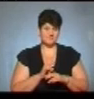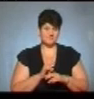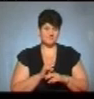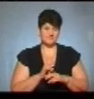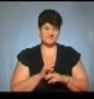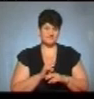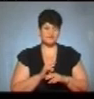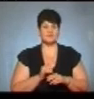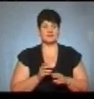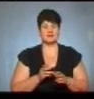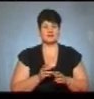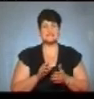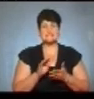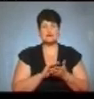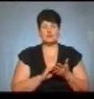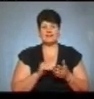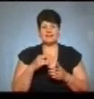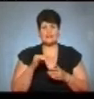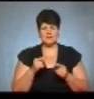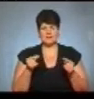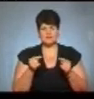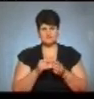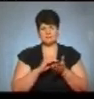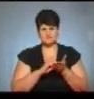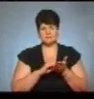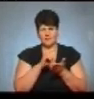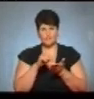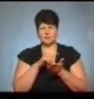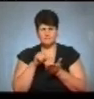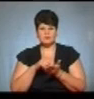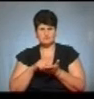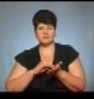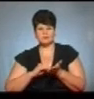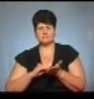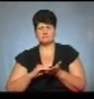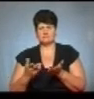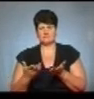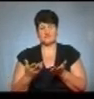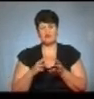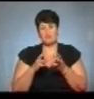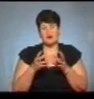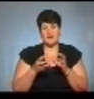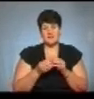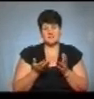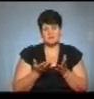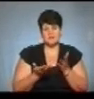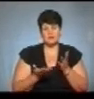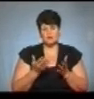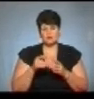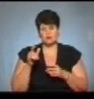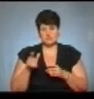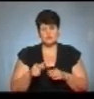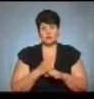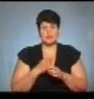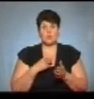неможливо? Заповнюються декларації, там є чіткі поставлені запитання. І, в принципі, якщо людина здійснила